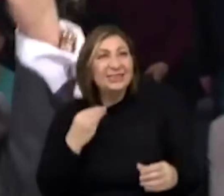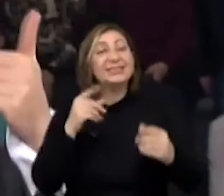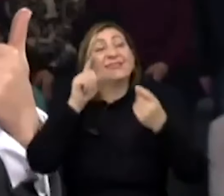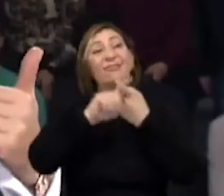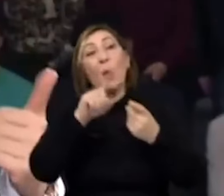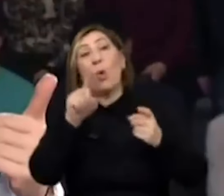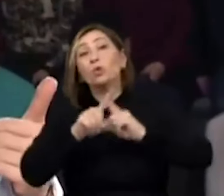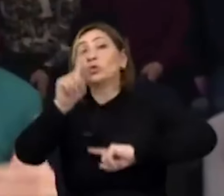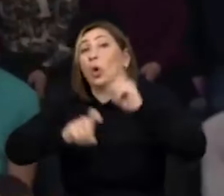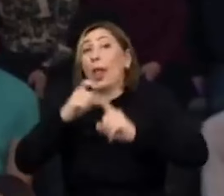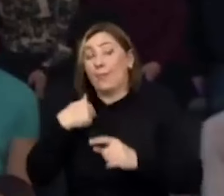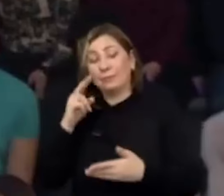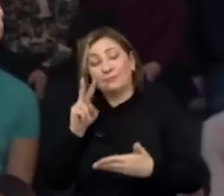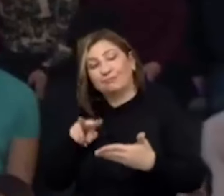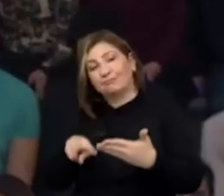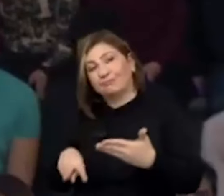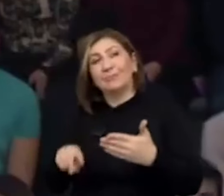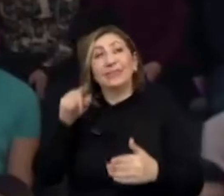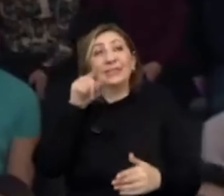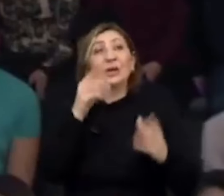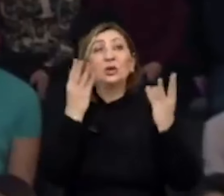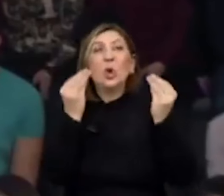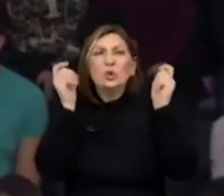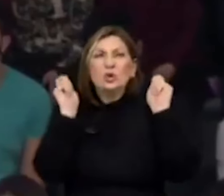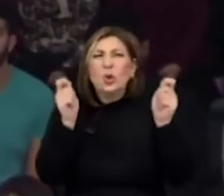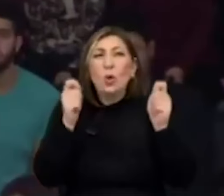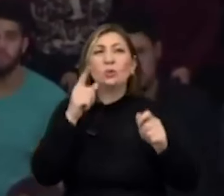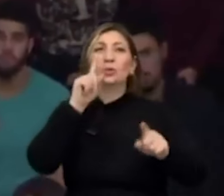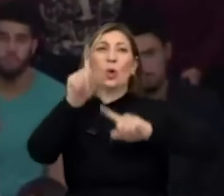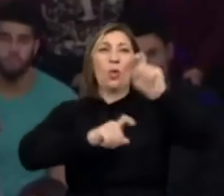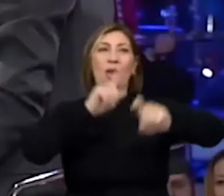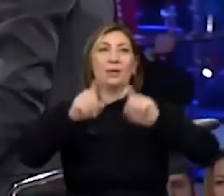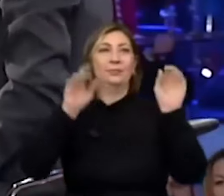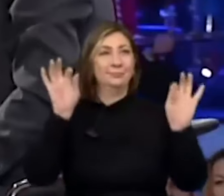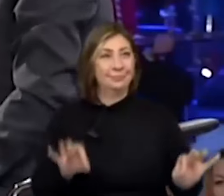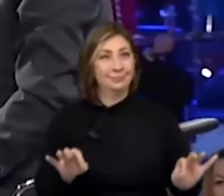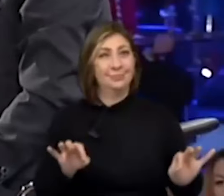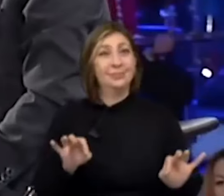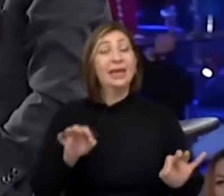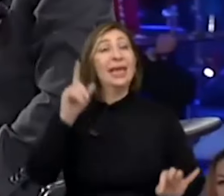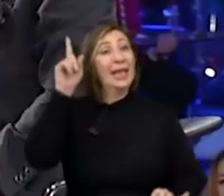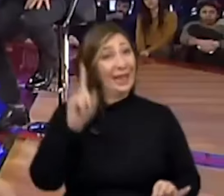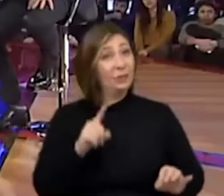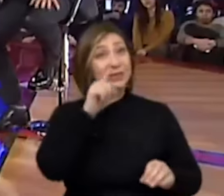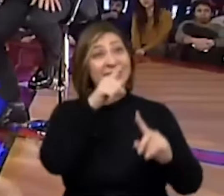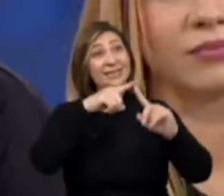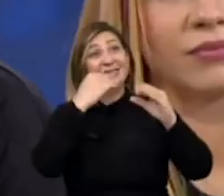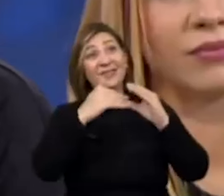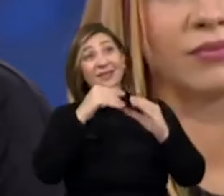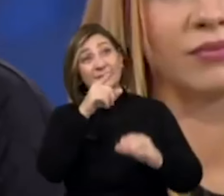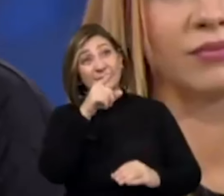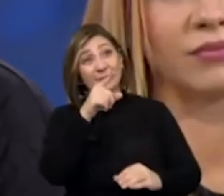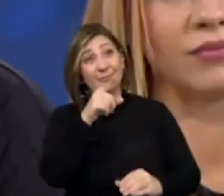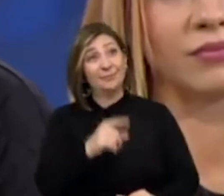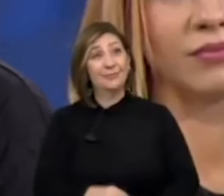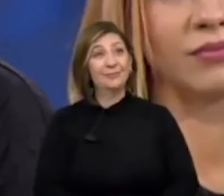ve o sorular bana da gelsin diye size çok zor sorular soracaklar. Şimdi ilk önce senin Twitter adresin sevgilim.